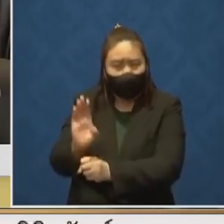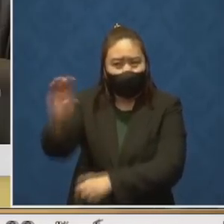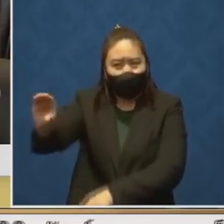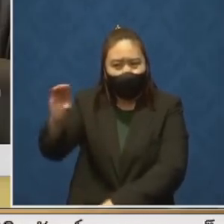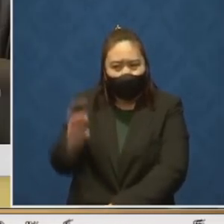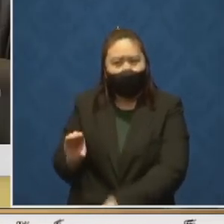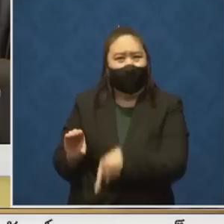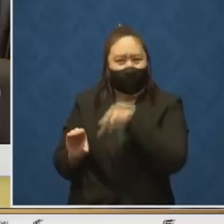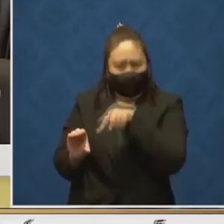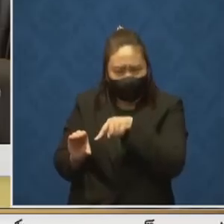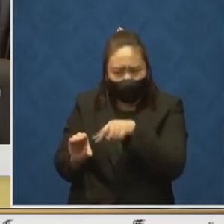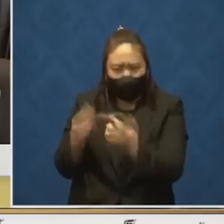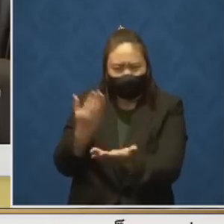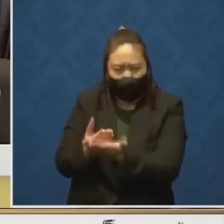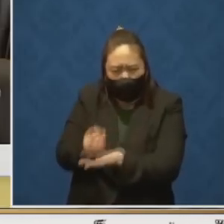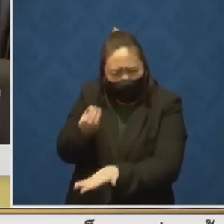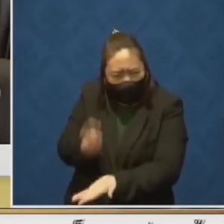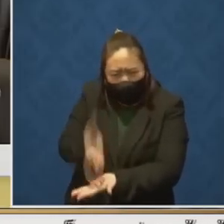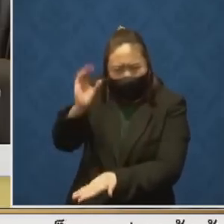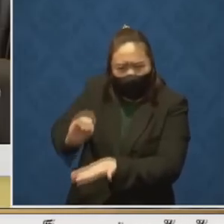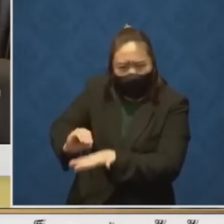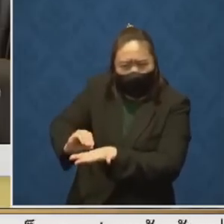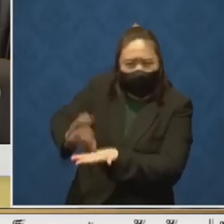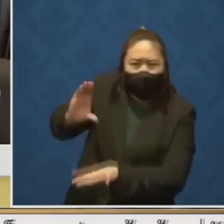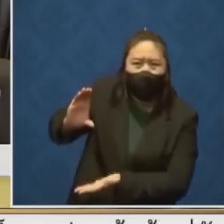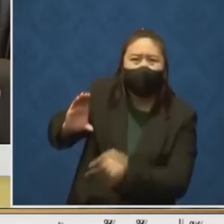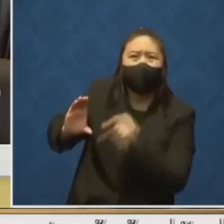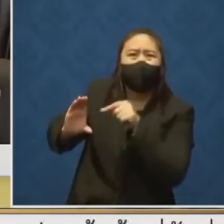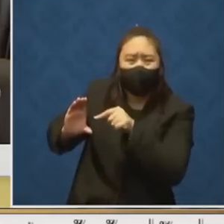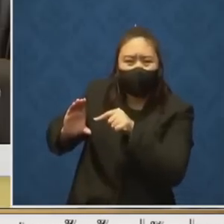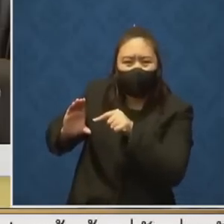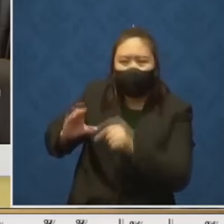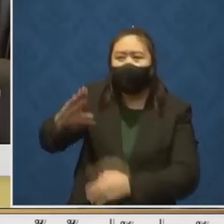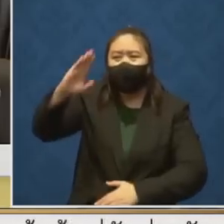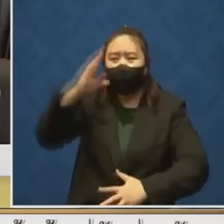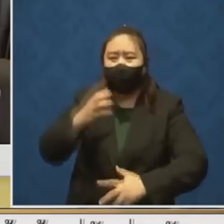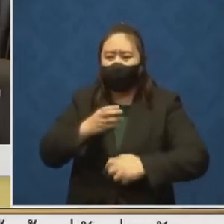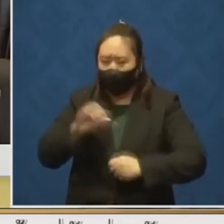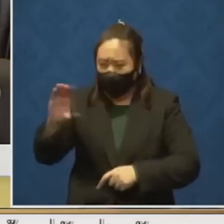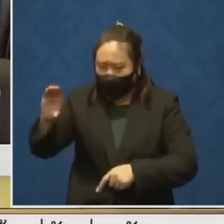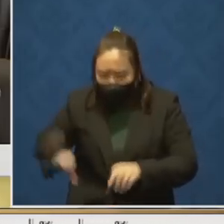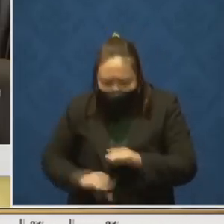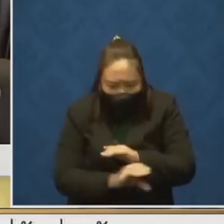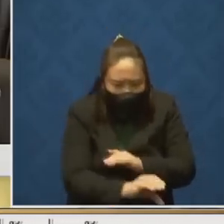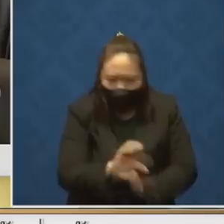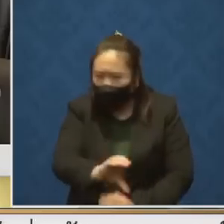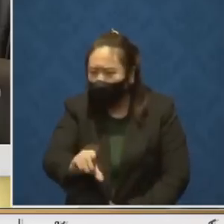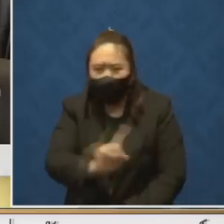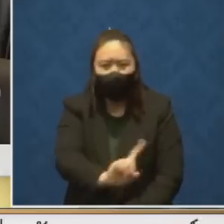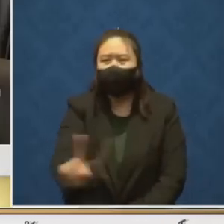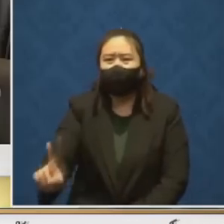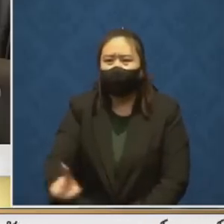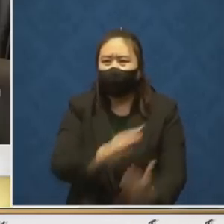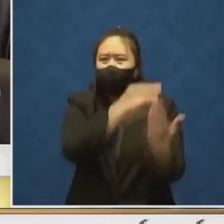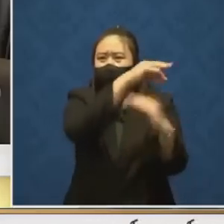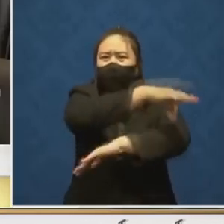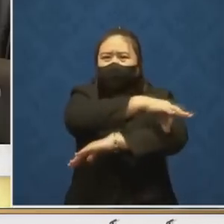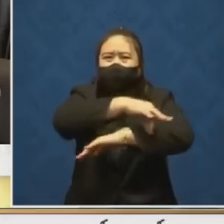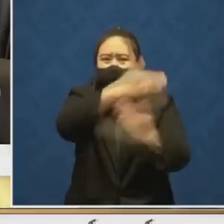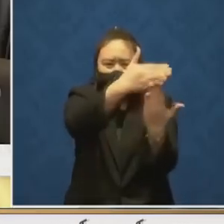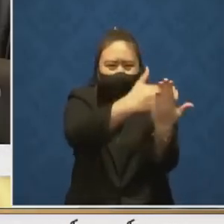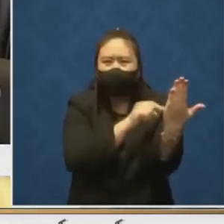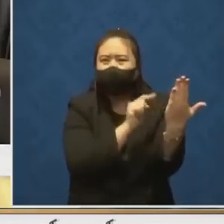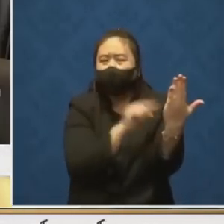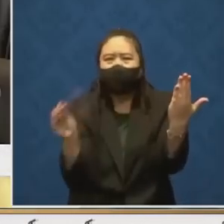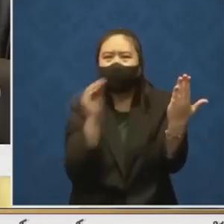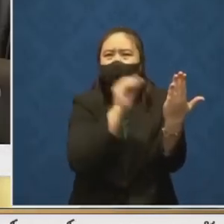บริจาก Rangerไมไมอยู่ใบญชีและทำไมทฉไม่เคยเห